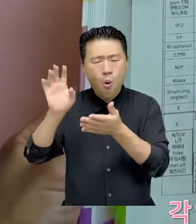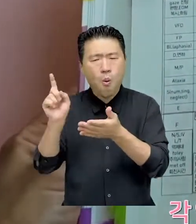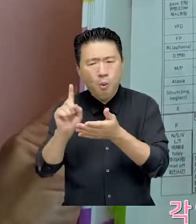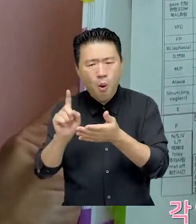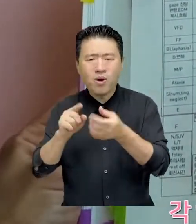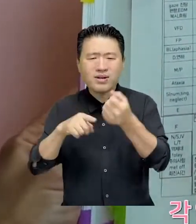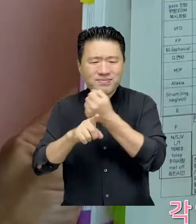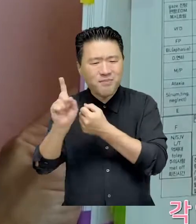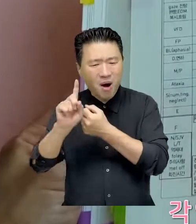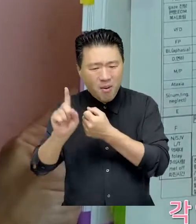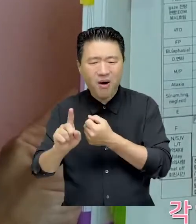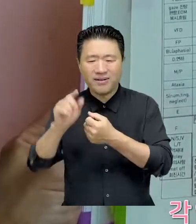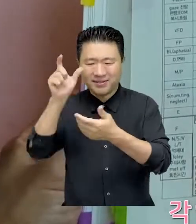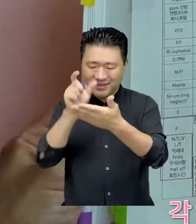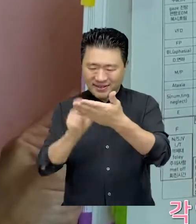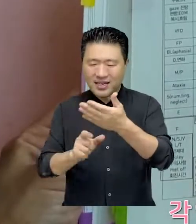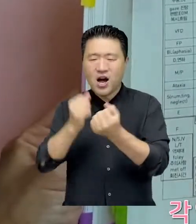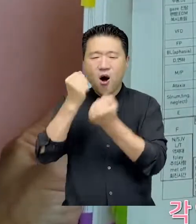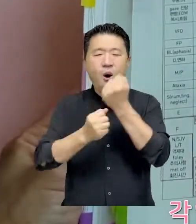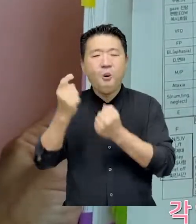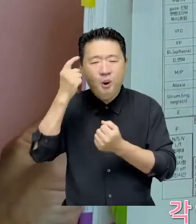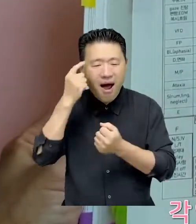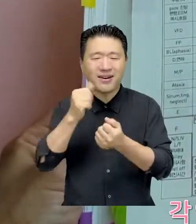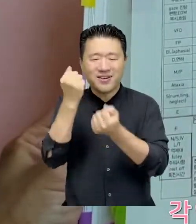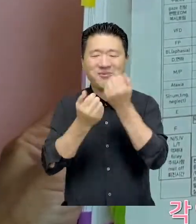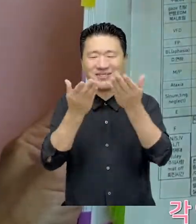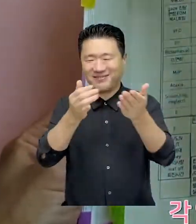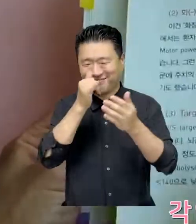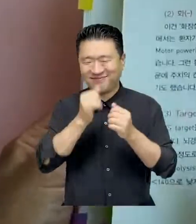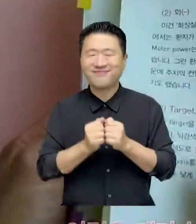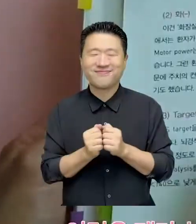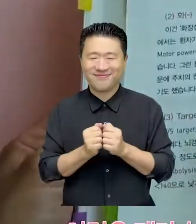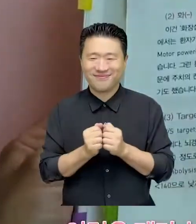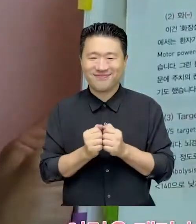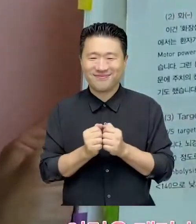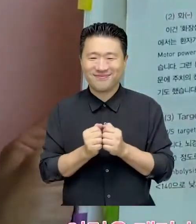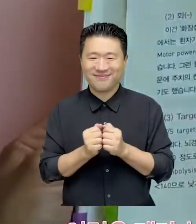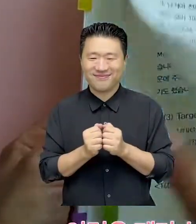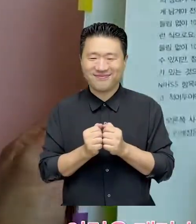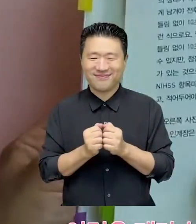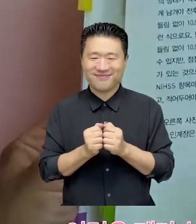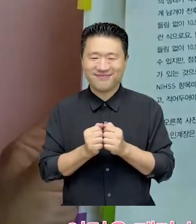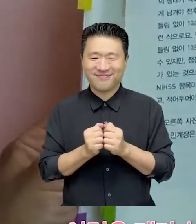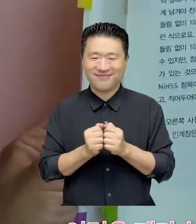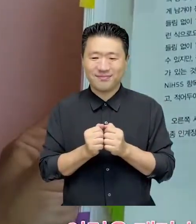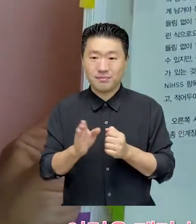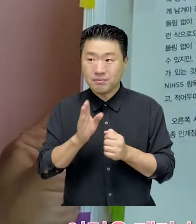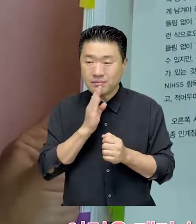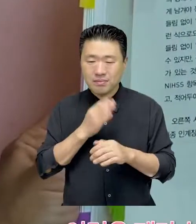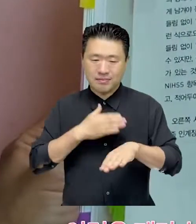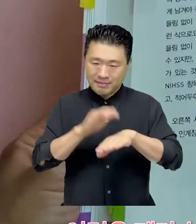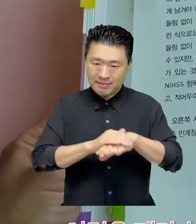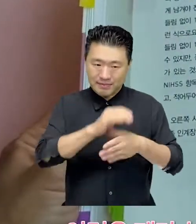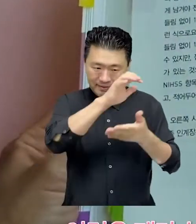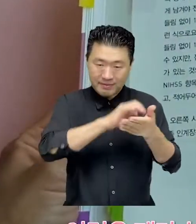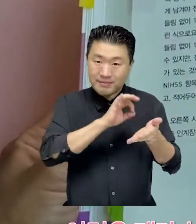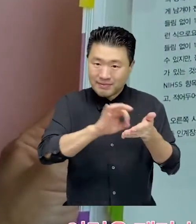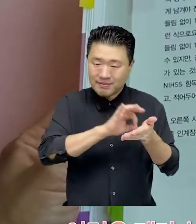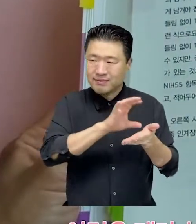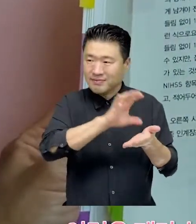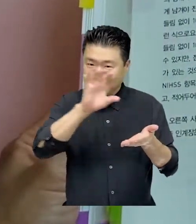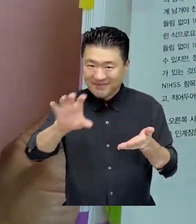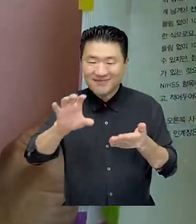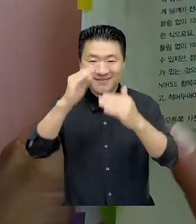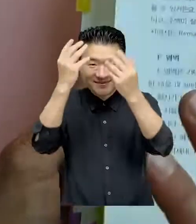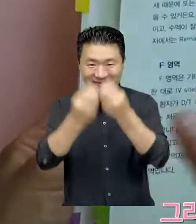대해서 이 약어는 무엇이고 왜 이런 것을 적게 되었는지에 대해서 설명하고 있습니다. 이것은 실제로 제가